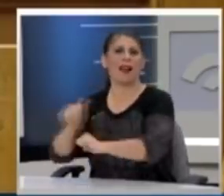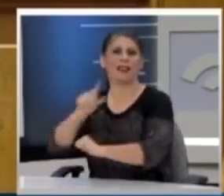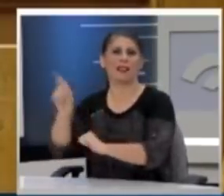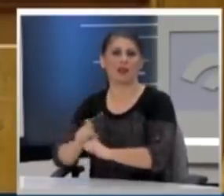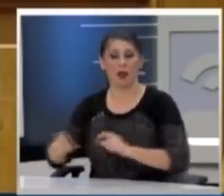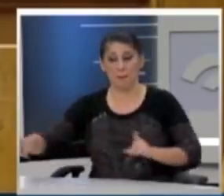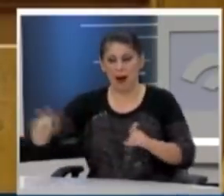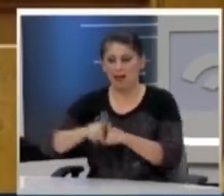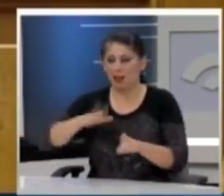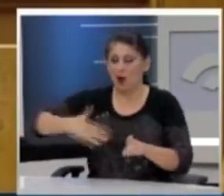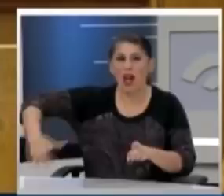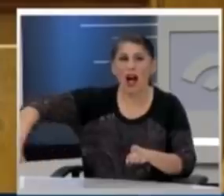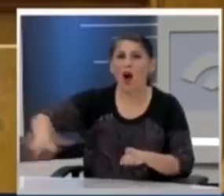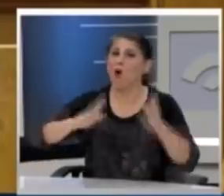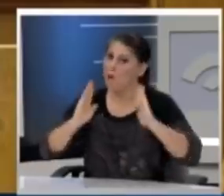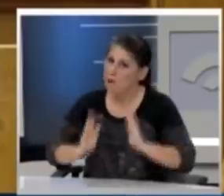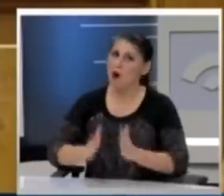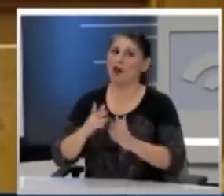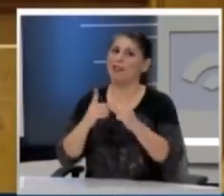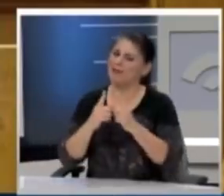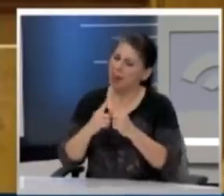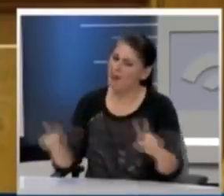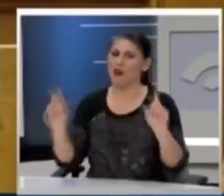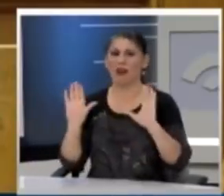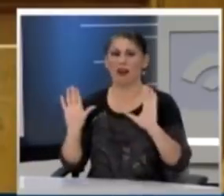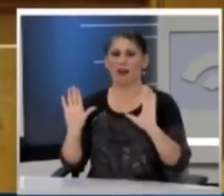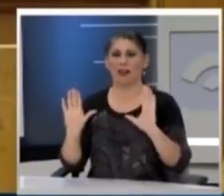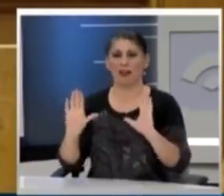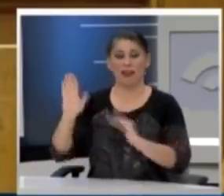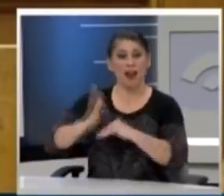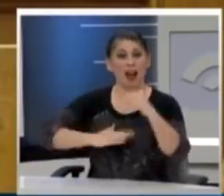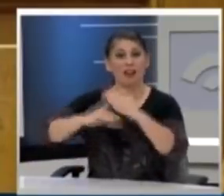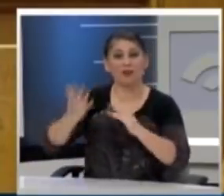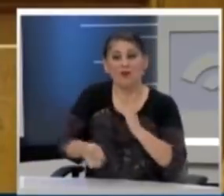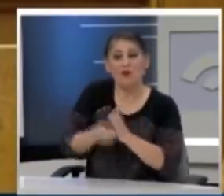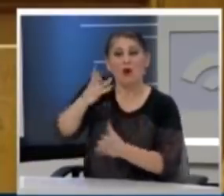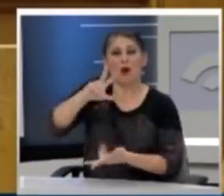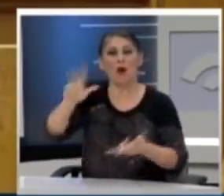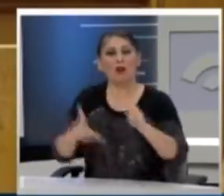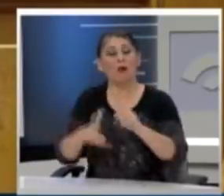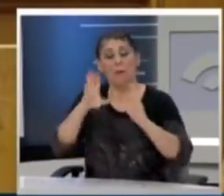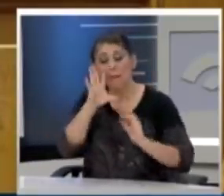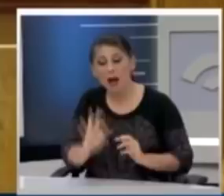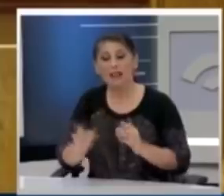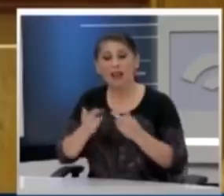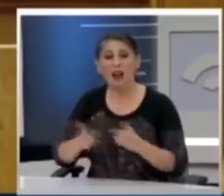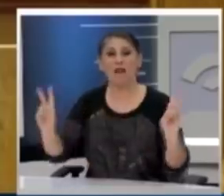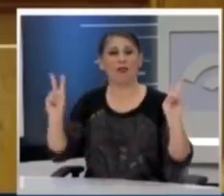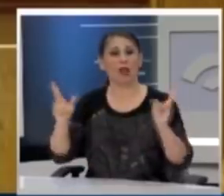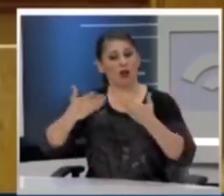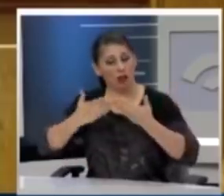μαζί με το λαό μπορεί να κάνει τη διαφορά για να χτίσουμε ένα κόσμο πραγματικά λεύτερο